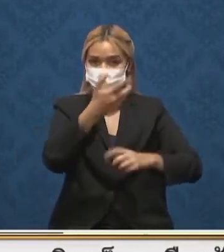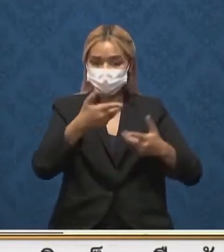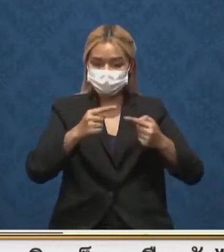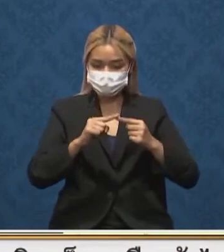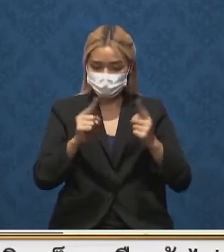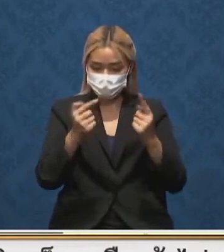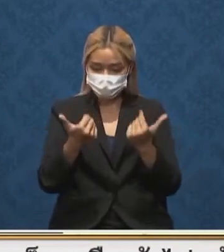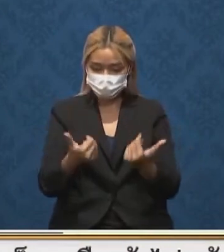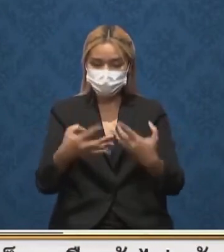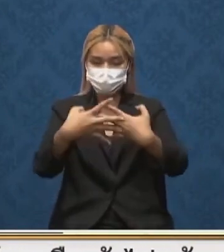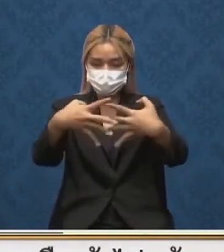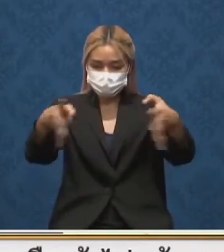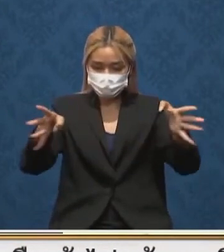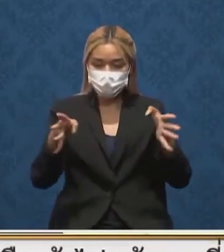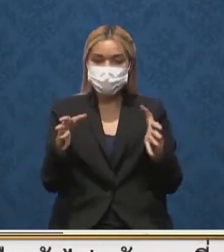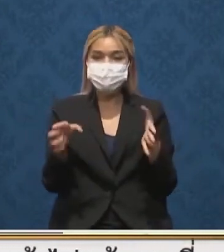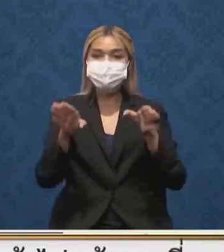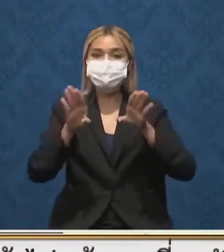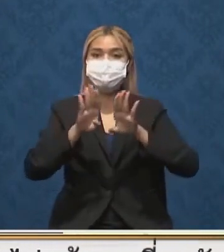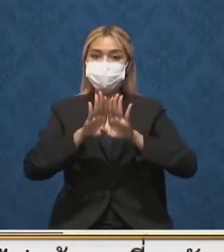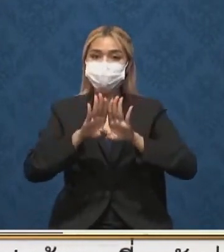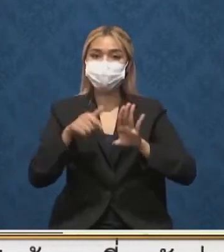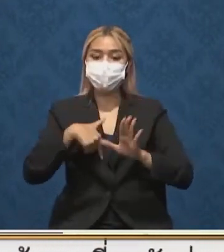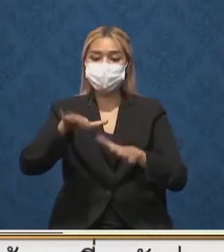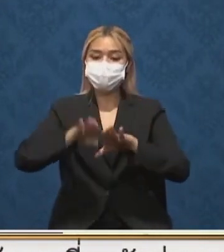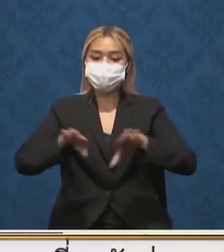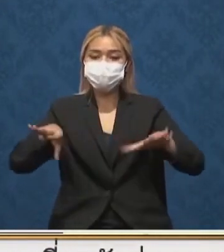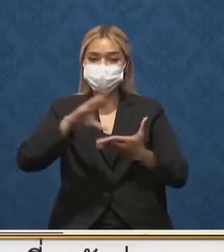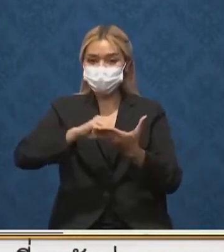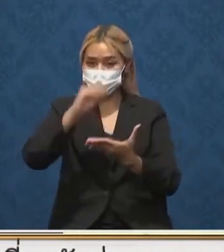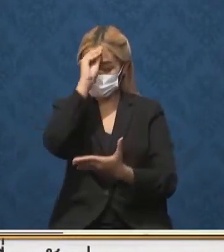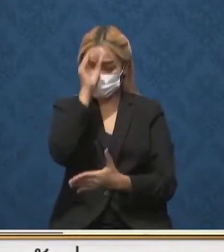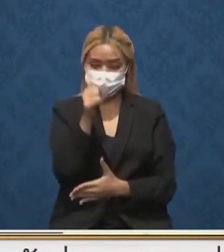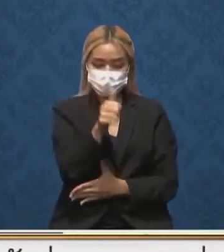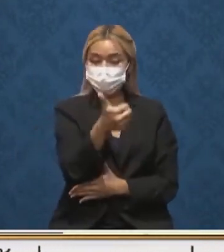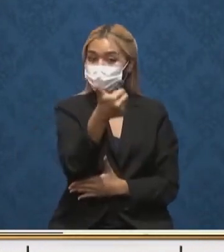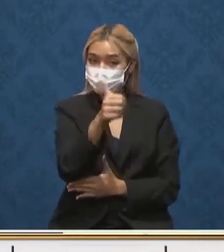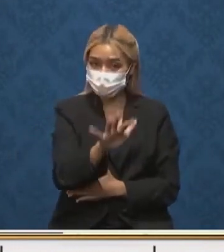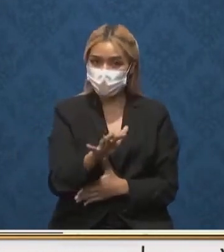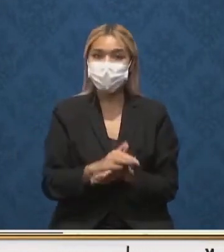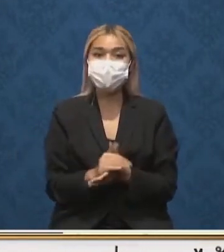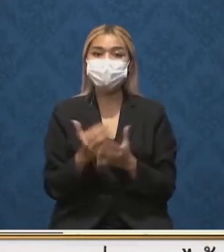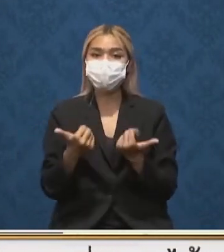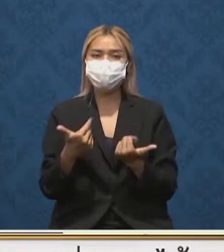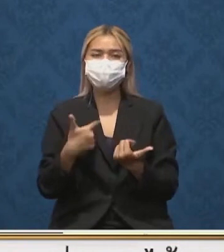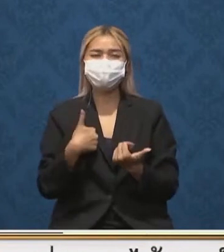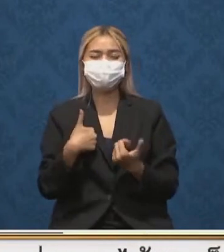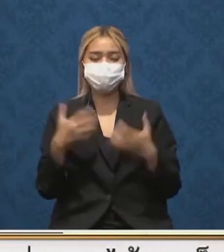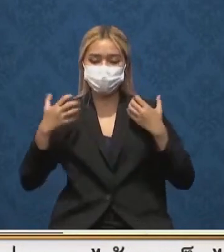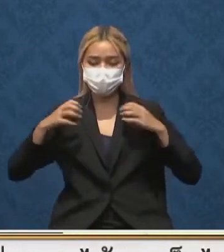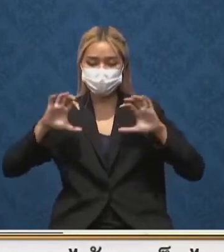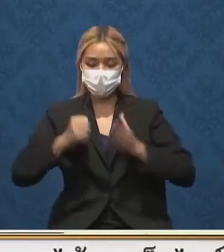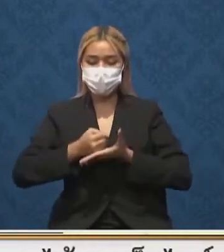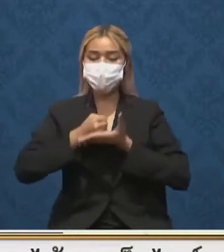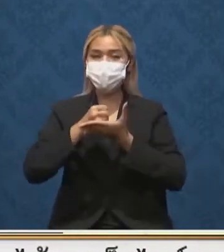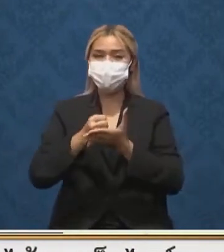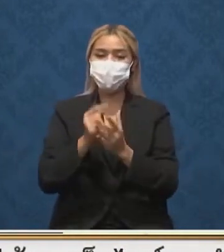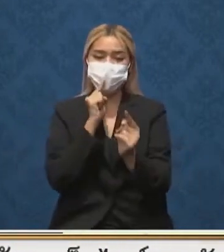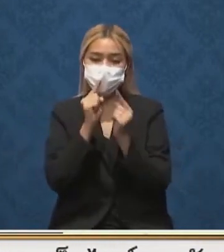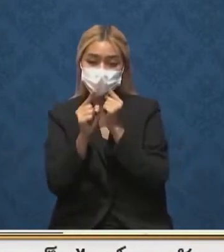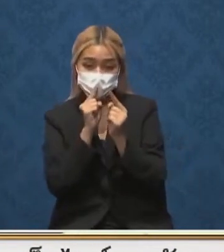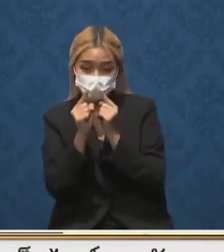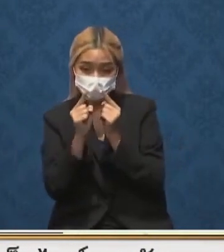ขึ้นทางราชการโรทัในอำเภอเนี่ยหรือส่วนเกี่ยวข้องทั้งหลายเนี่ยก็พยายามไปเจรจากับเจ้าของที่ว่า